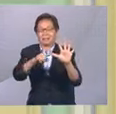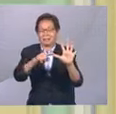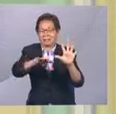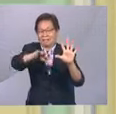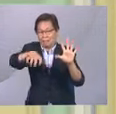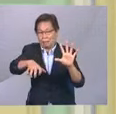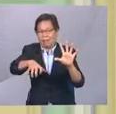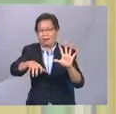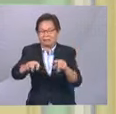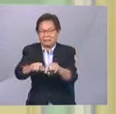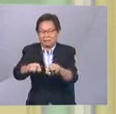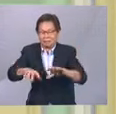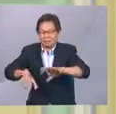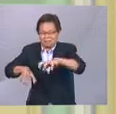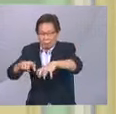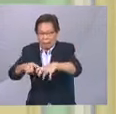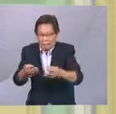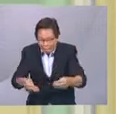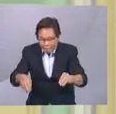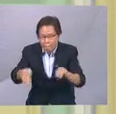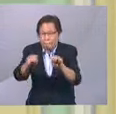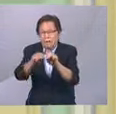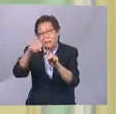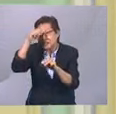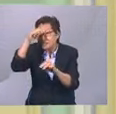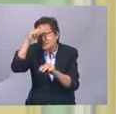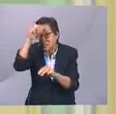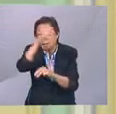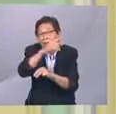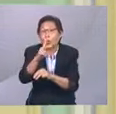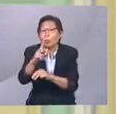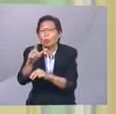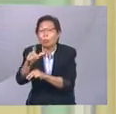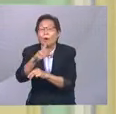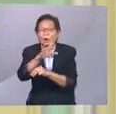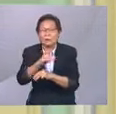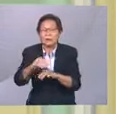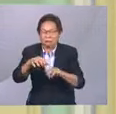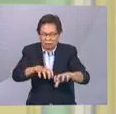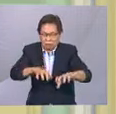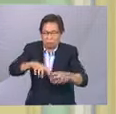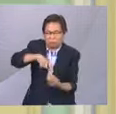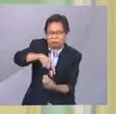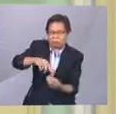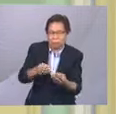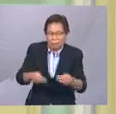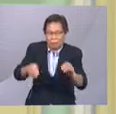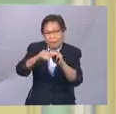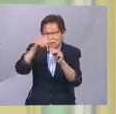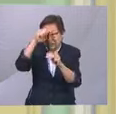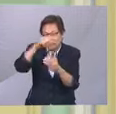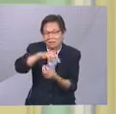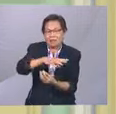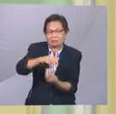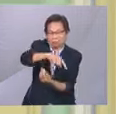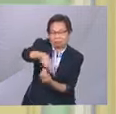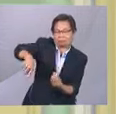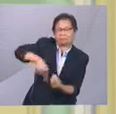masjid India dan kawasan-kawasan yang sekitar dengannya